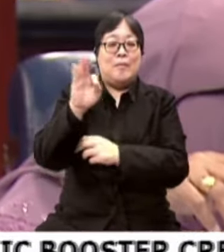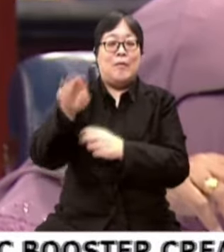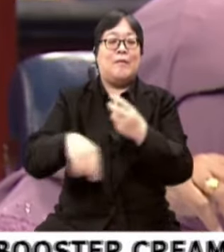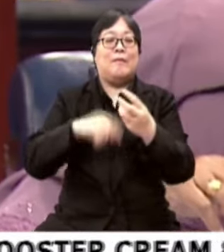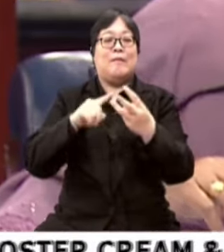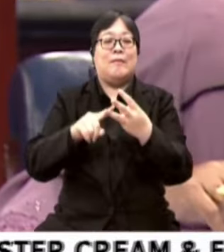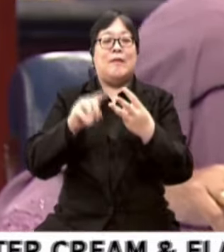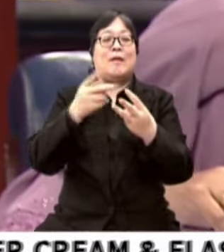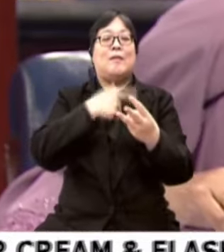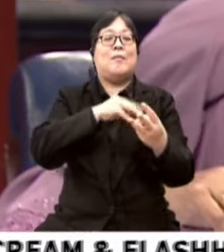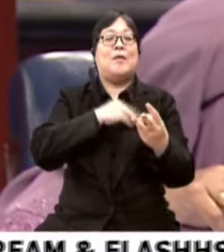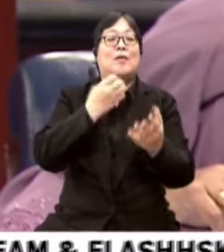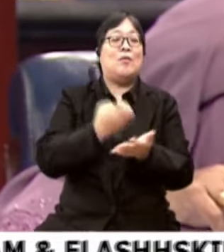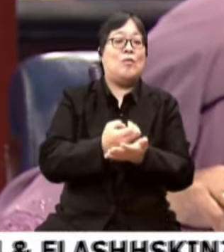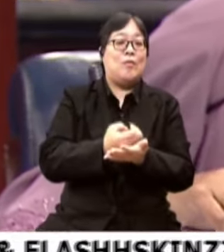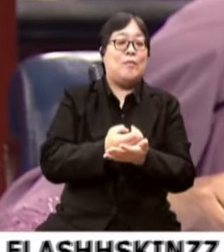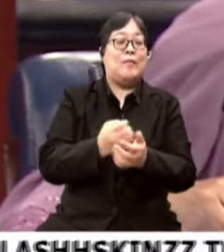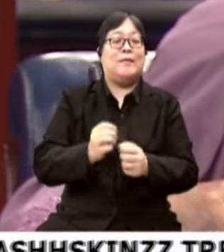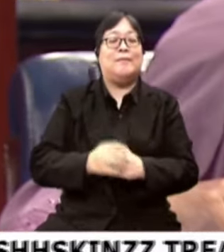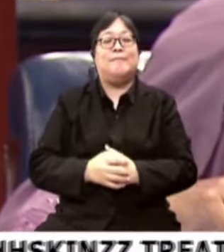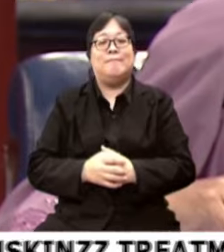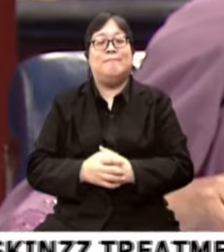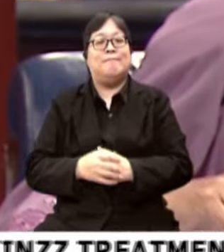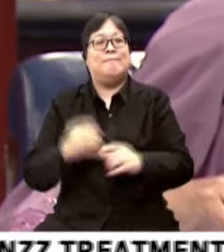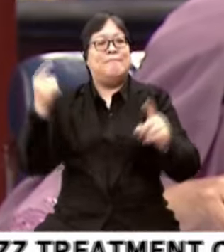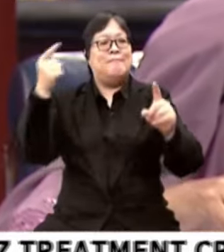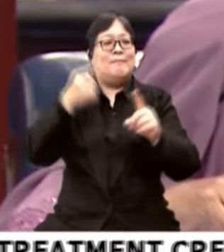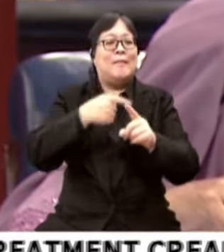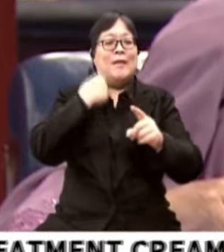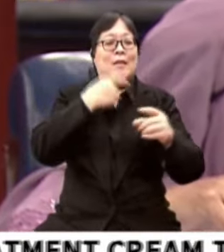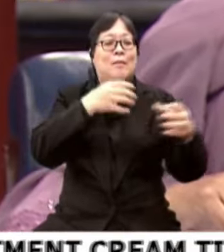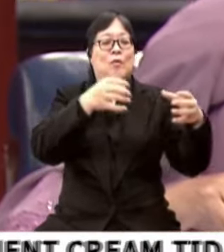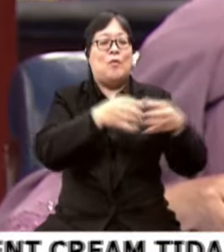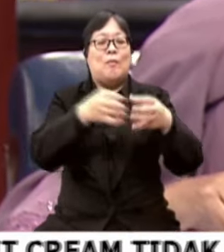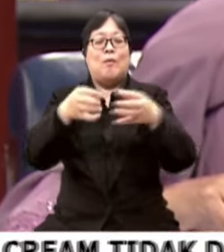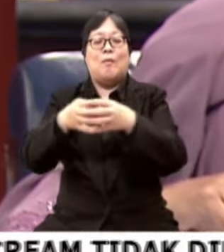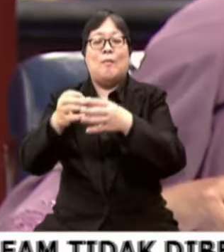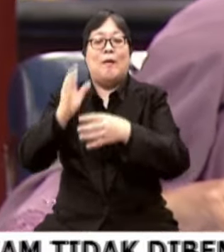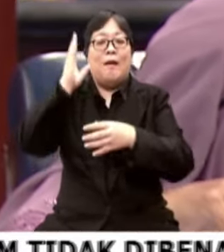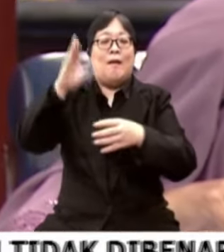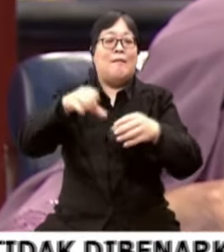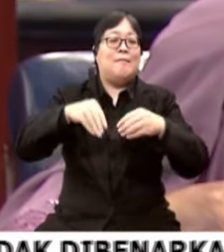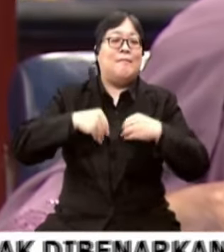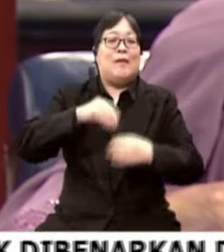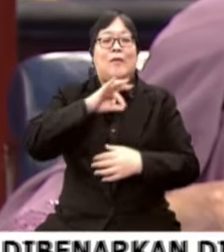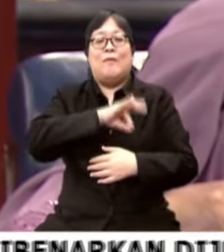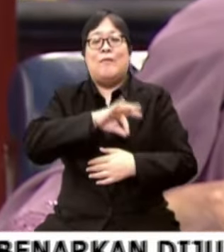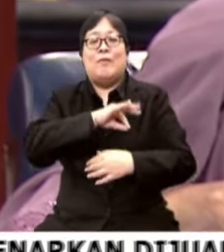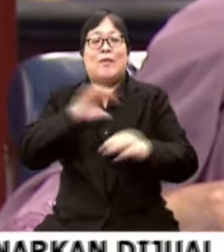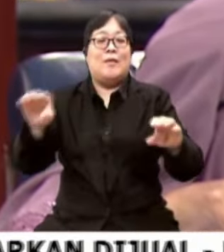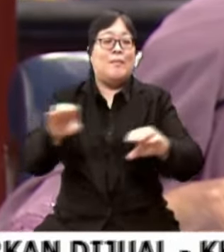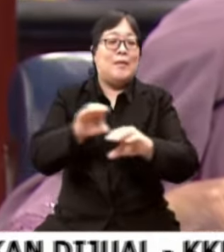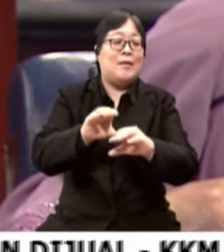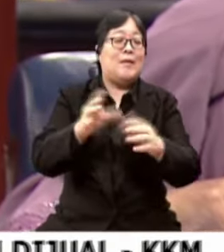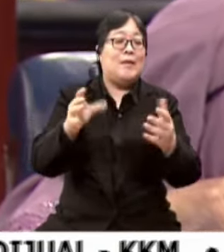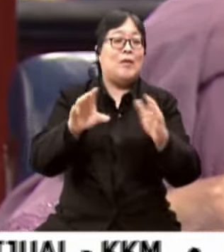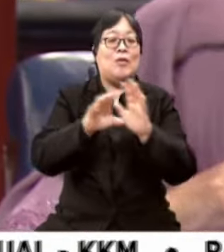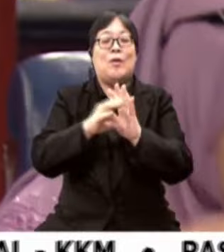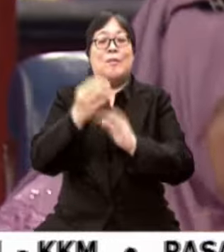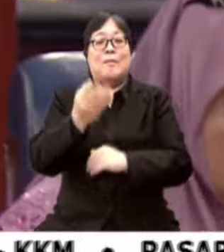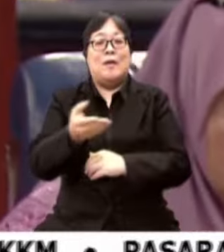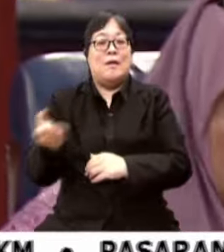kementerian ekonomi bagi menetapkan kumpulan penerima faedah saksi di desa yaitu apa dia barangan